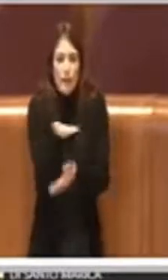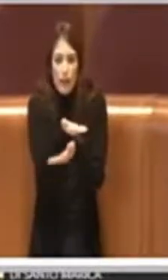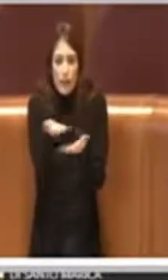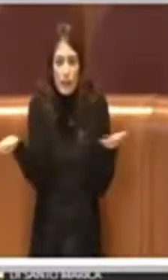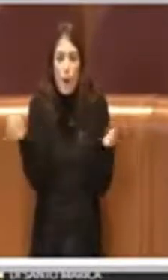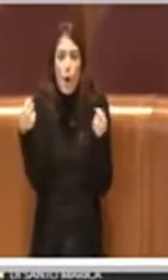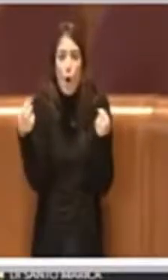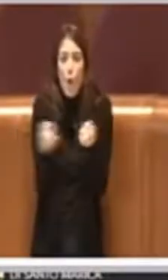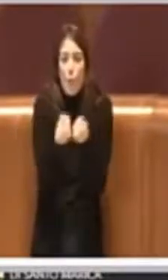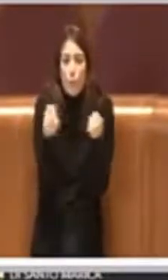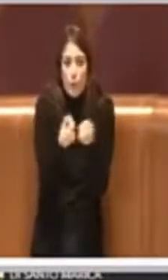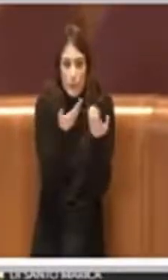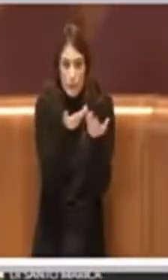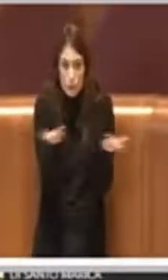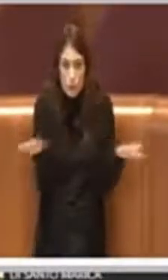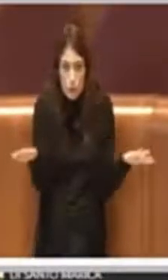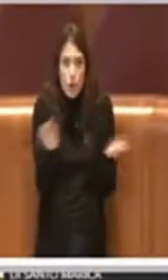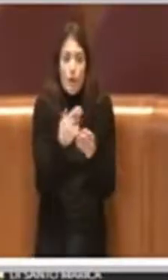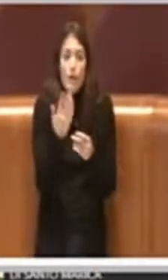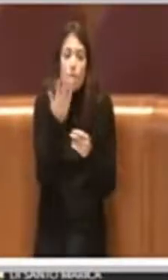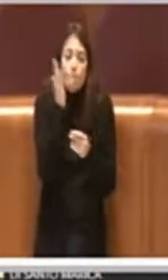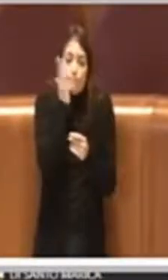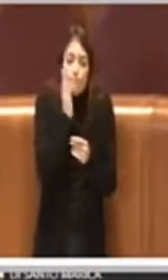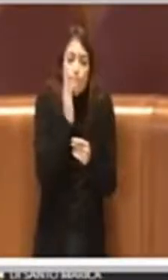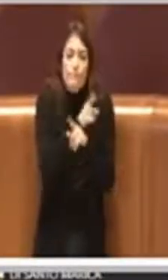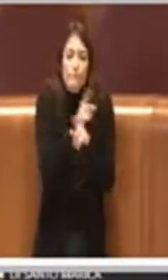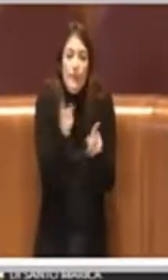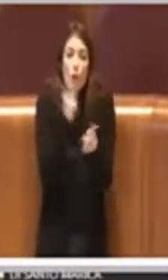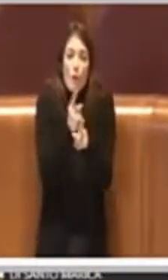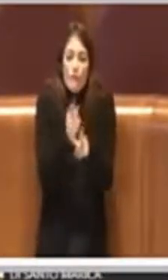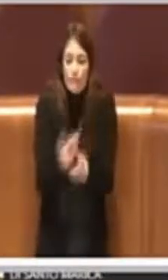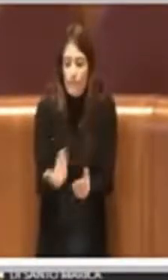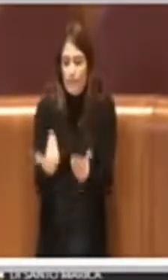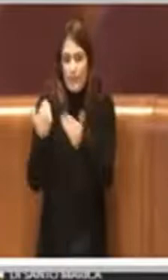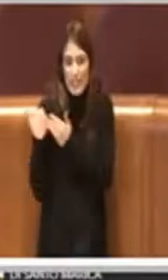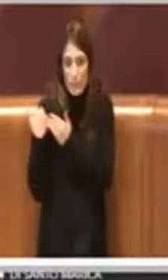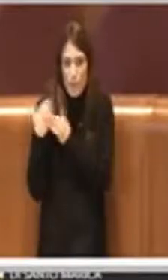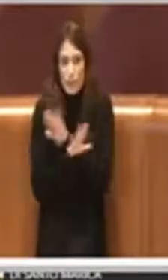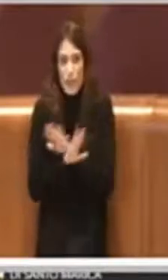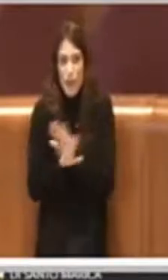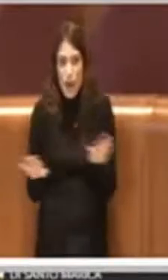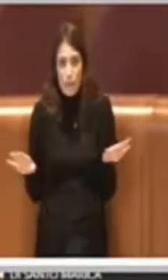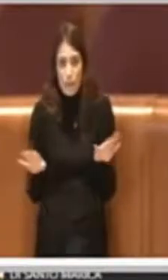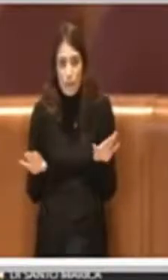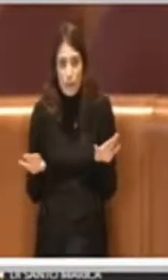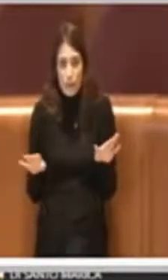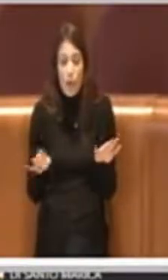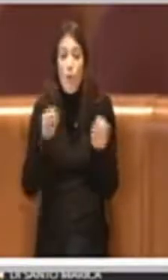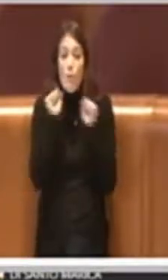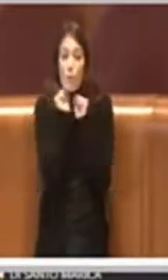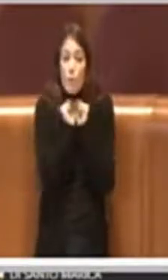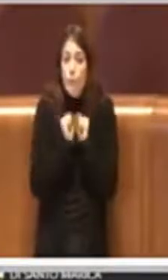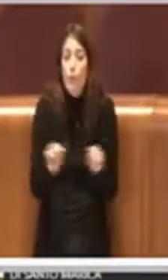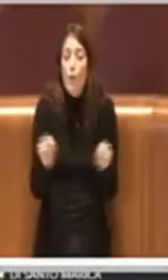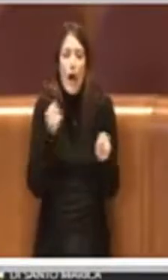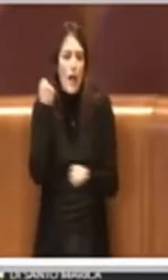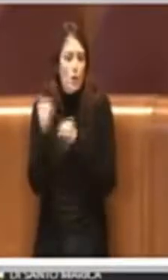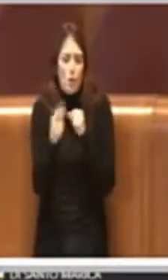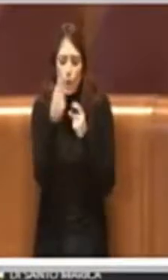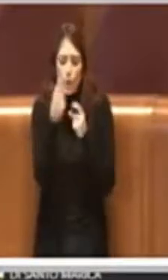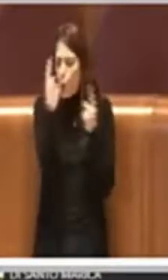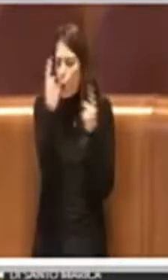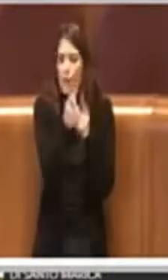alle opposizioni. Voglio chiedere responsabilità, perché si può fare, si può avere l'atteggiamento che si vuole,